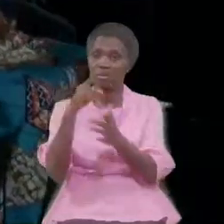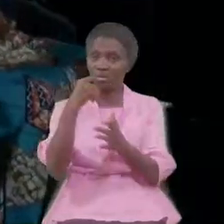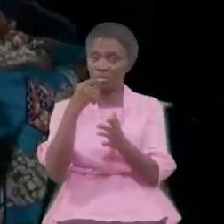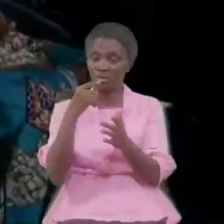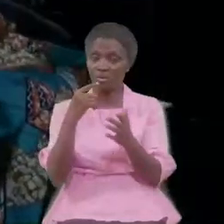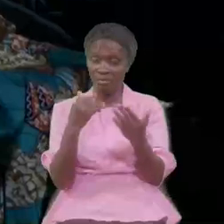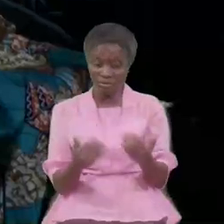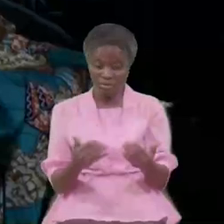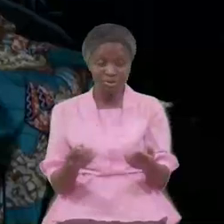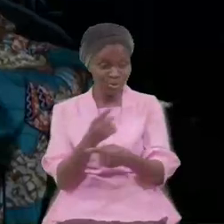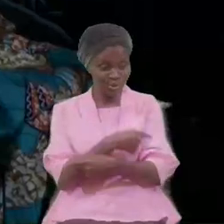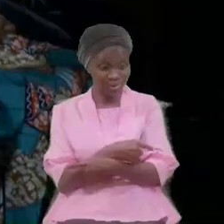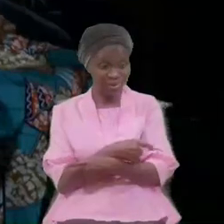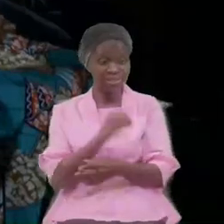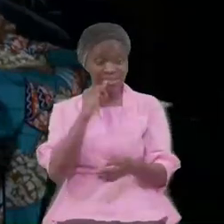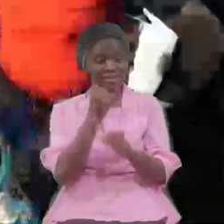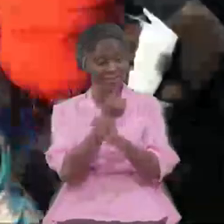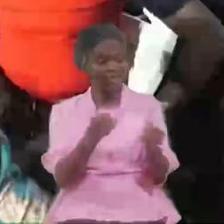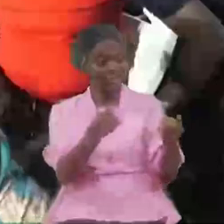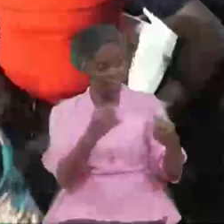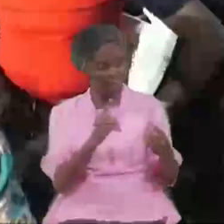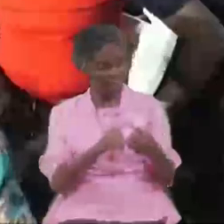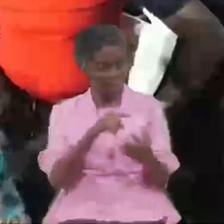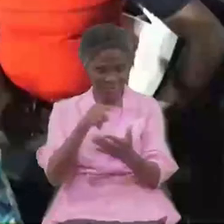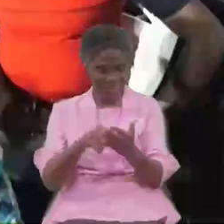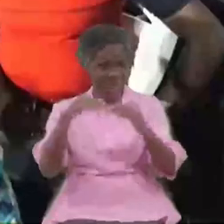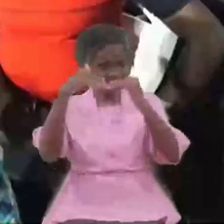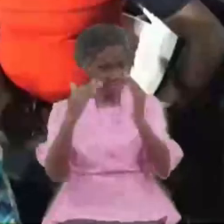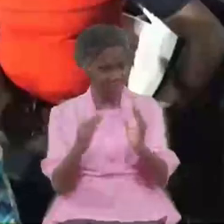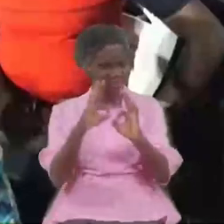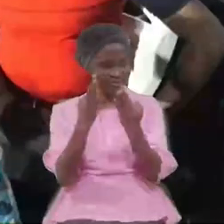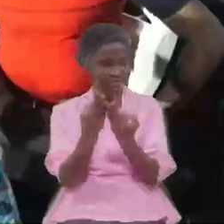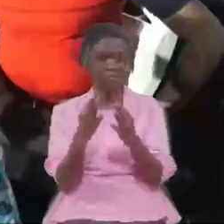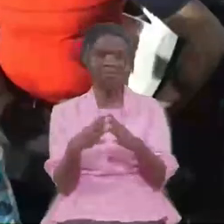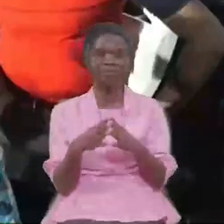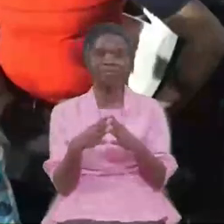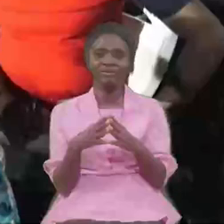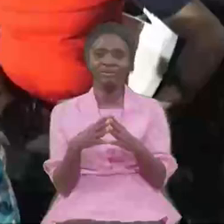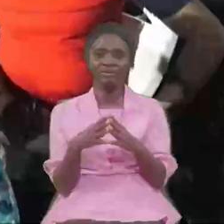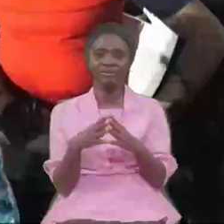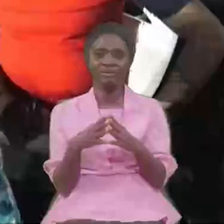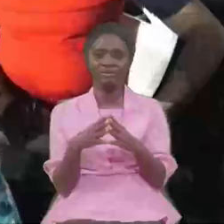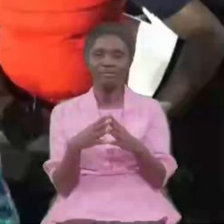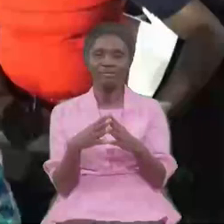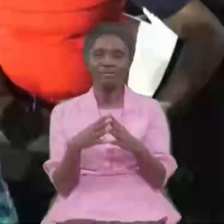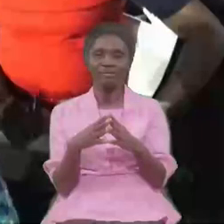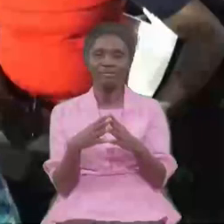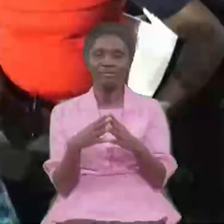Jésus lui a dit, « Aujourd'hui, le salut est venu dans cette